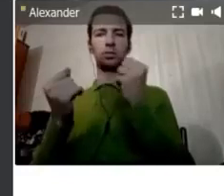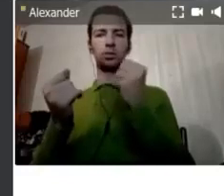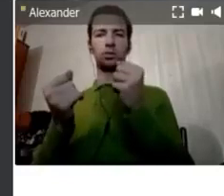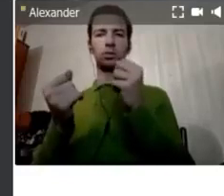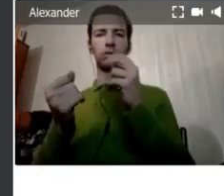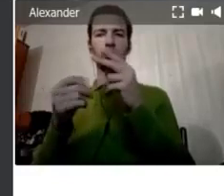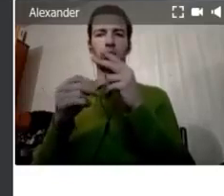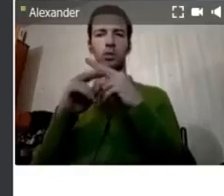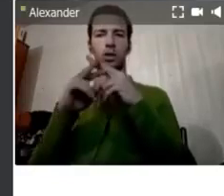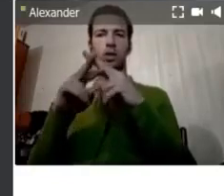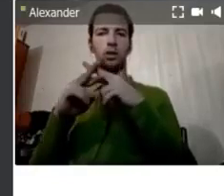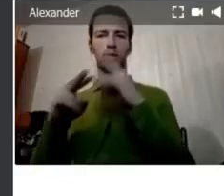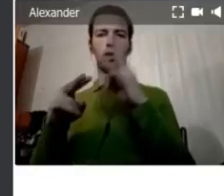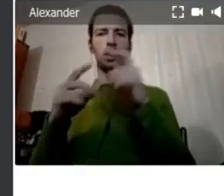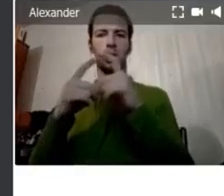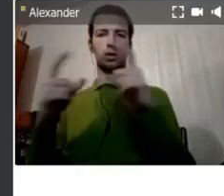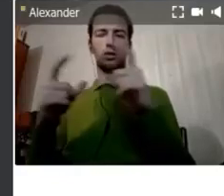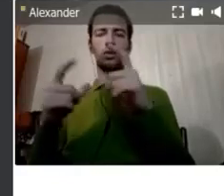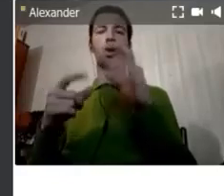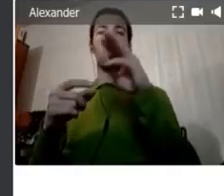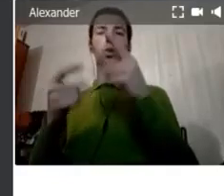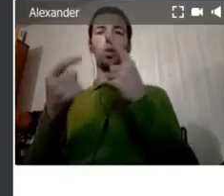посмотреть,